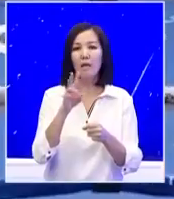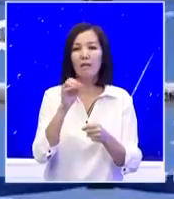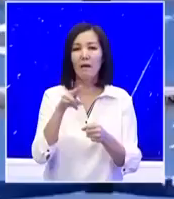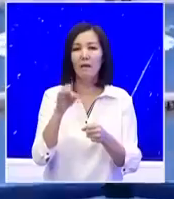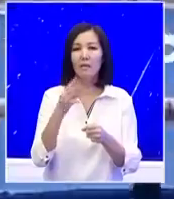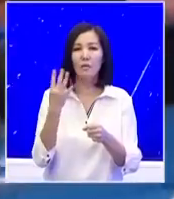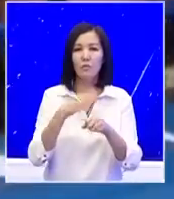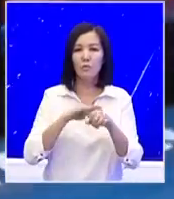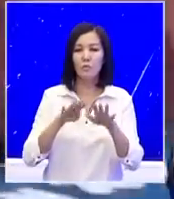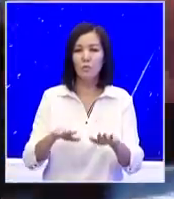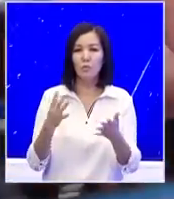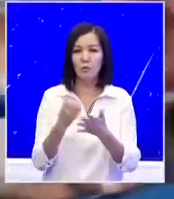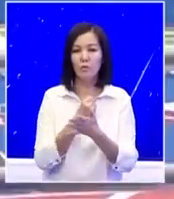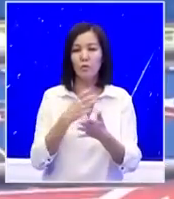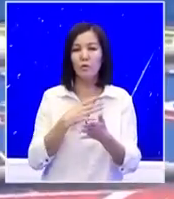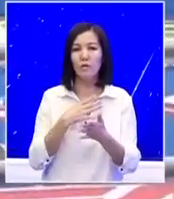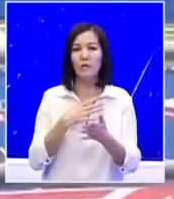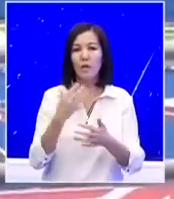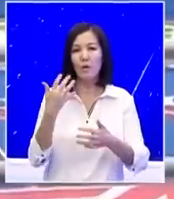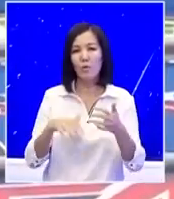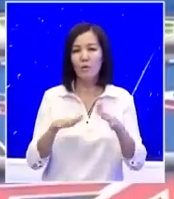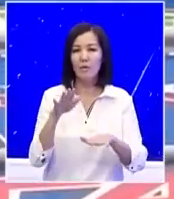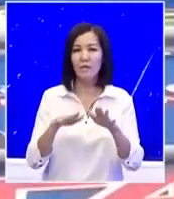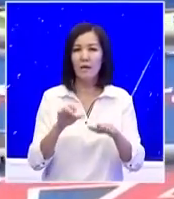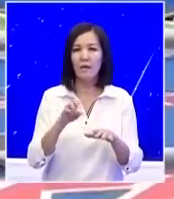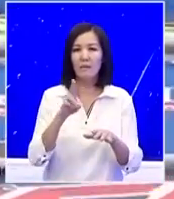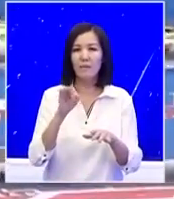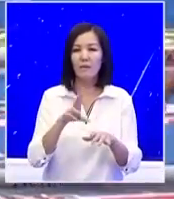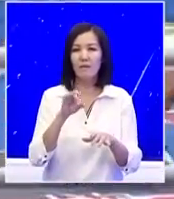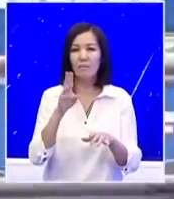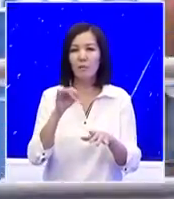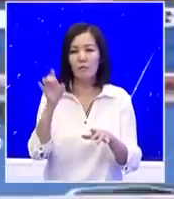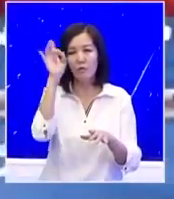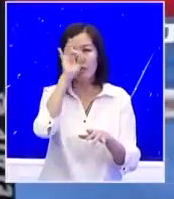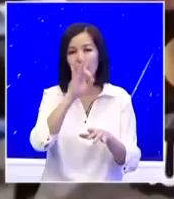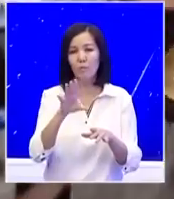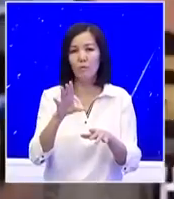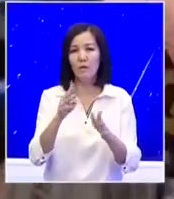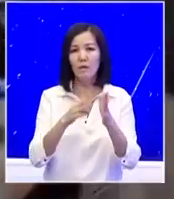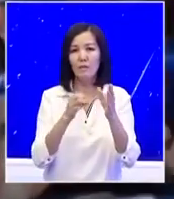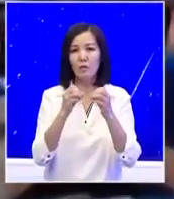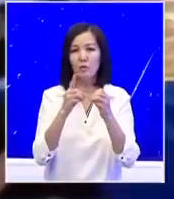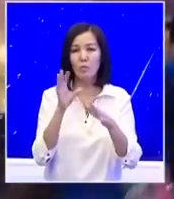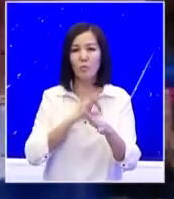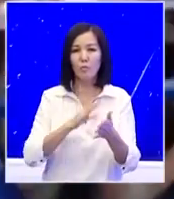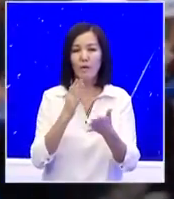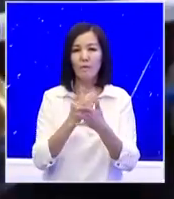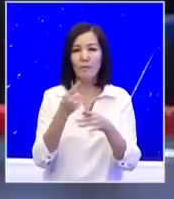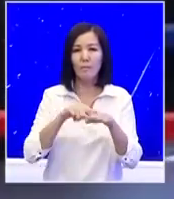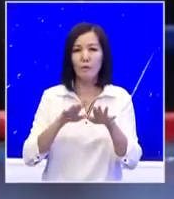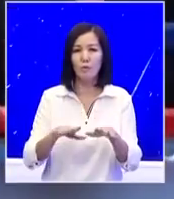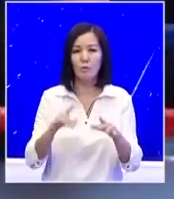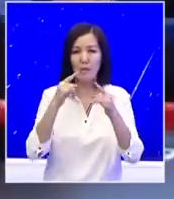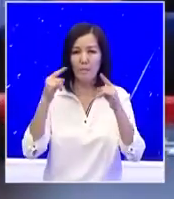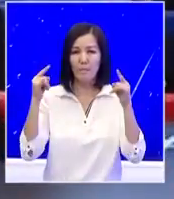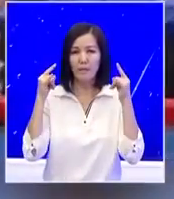Головкин 4-ші орынды иеленіп тұр. Орта салмақтағы IBF және IBO чемпионының еншісінде 811 ұпай бар. 1-ші орынды мексикалық